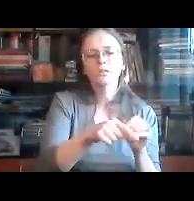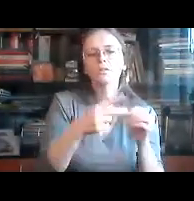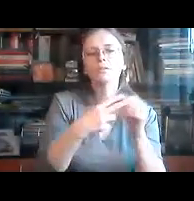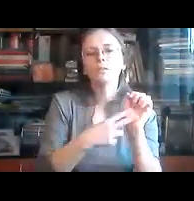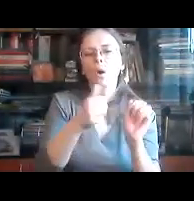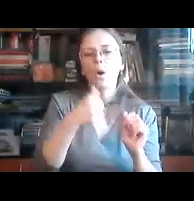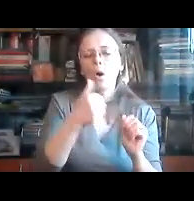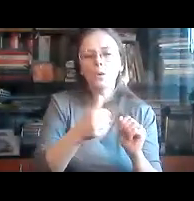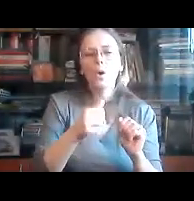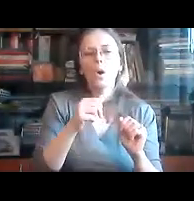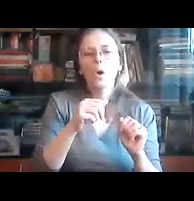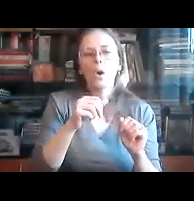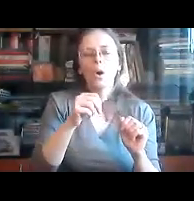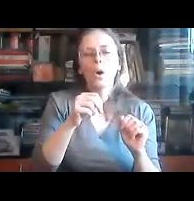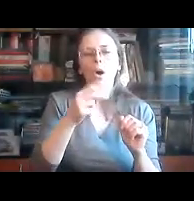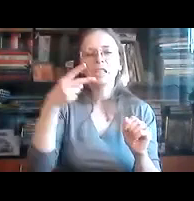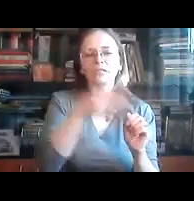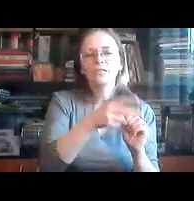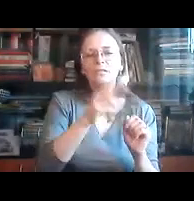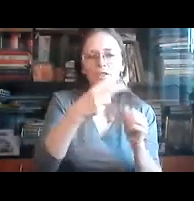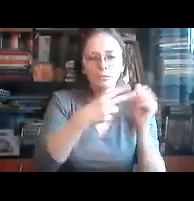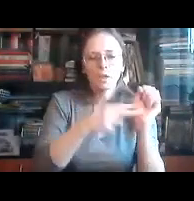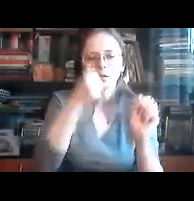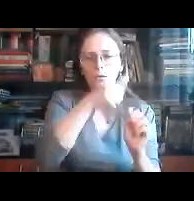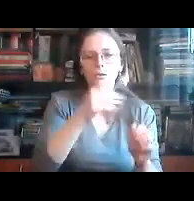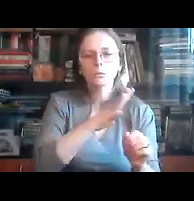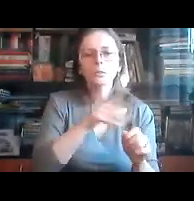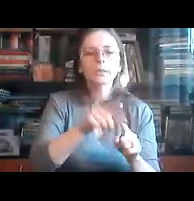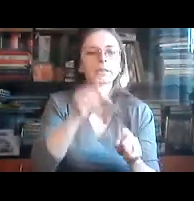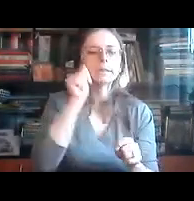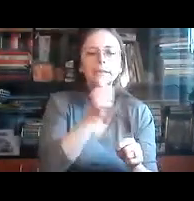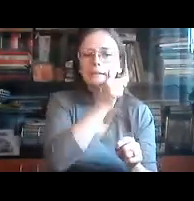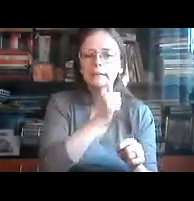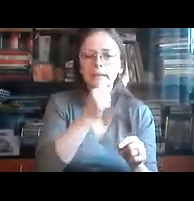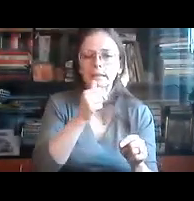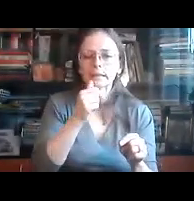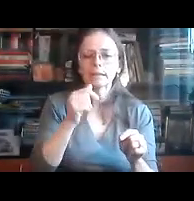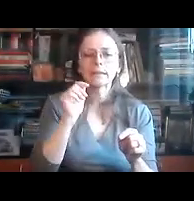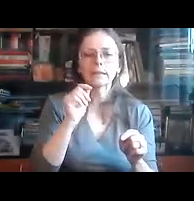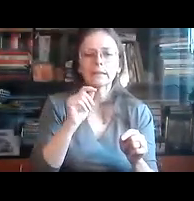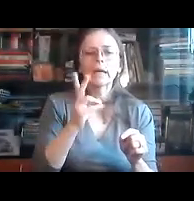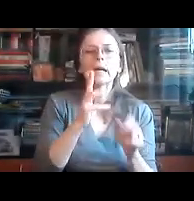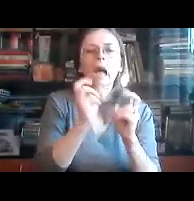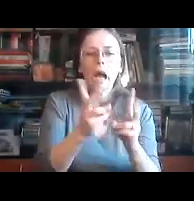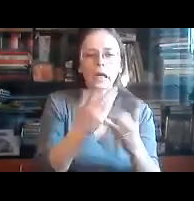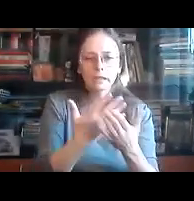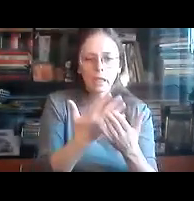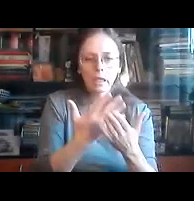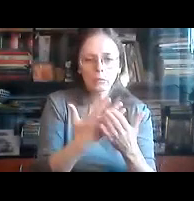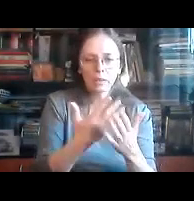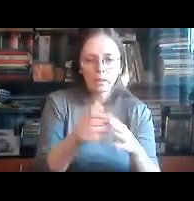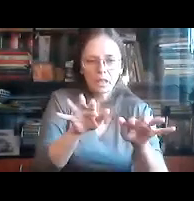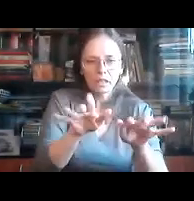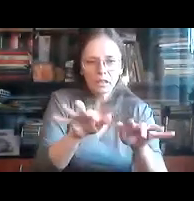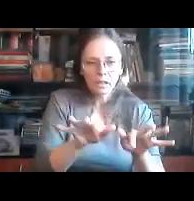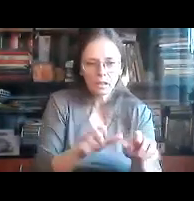вот это из Фейсбука, о том, как модераторы модерируют контент, вот это вот то, что убираются голые фотографии и так далее. Это был